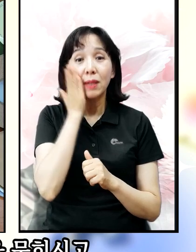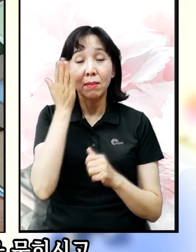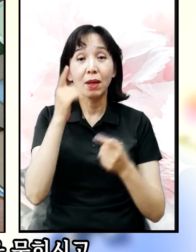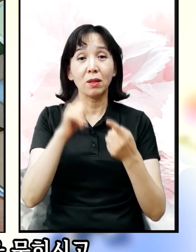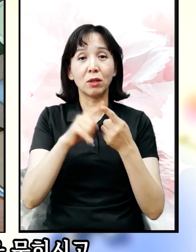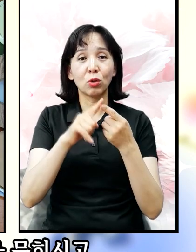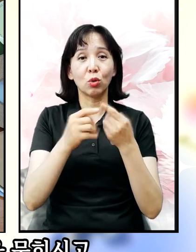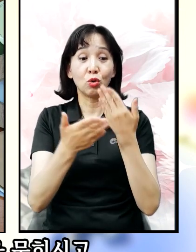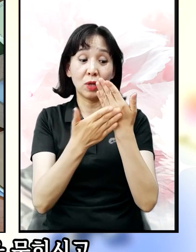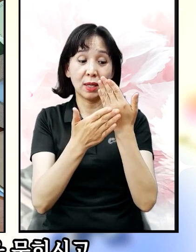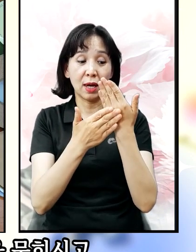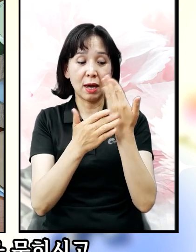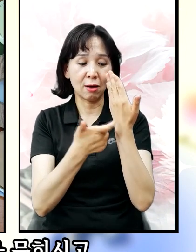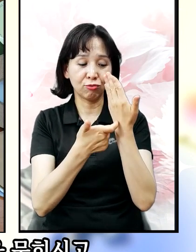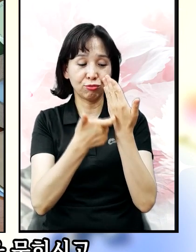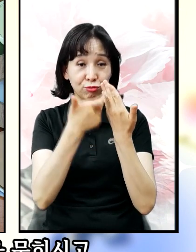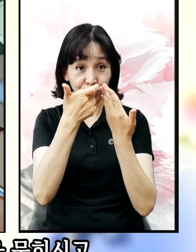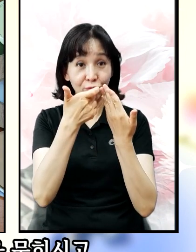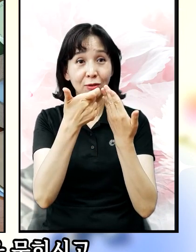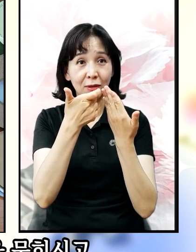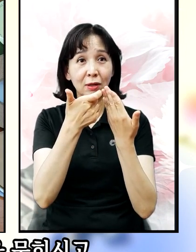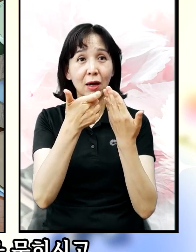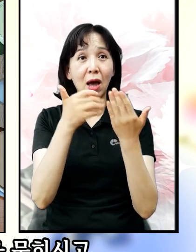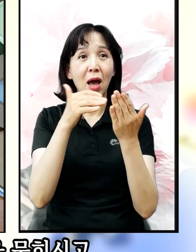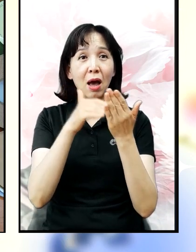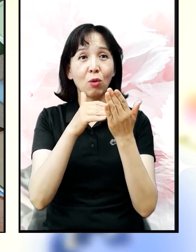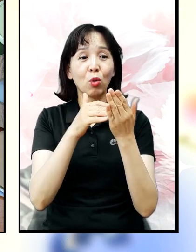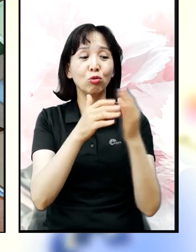꽃잎 부분에도 뒤에다가 글루건을 쏘시고